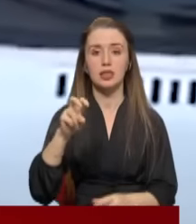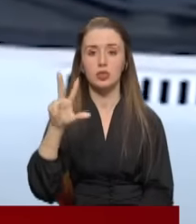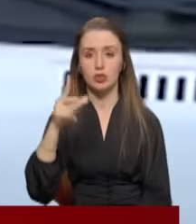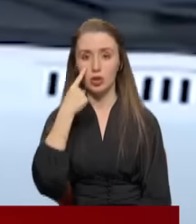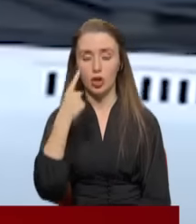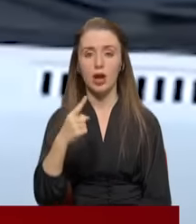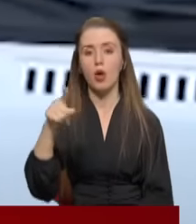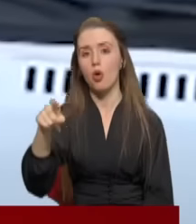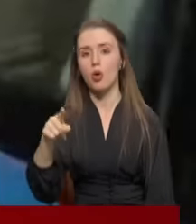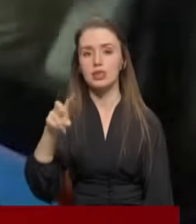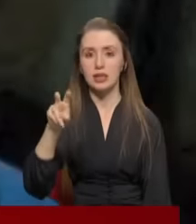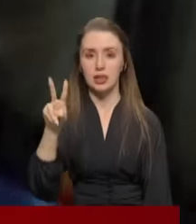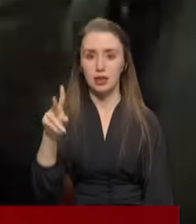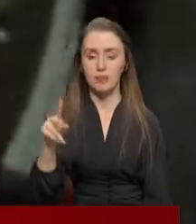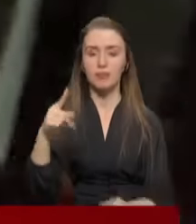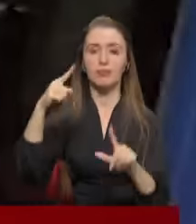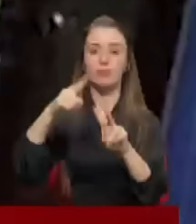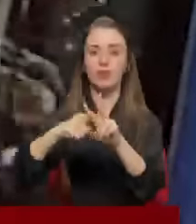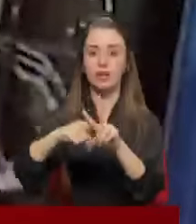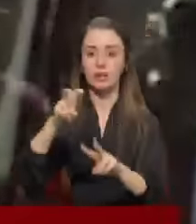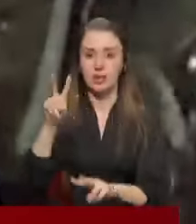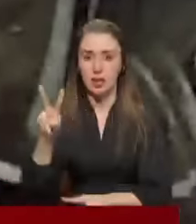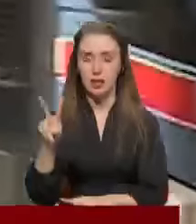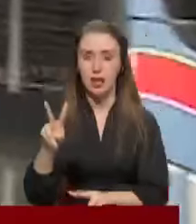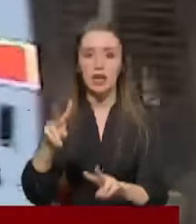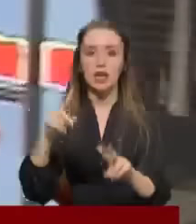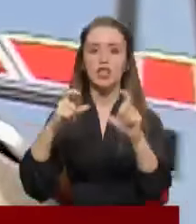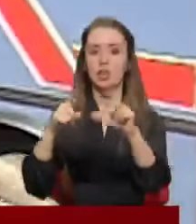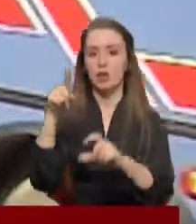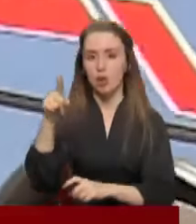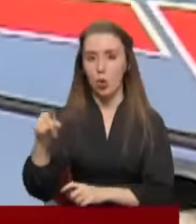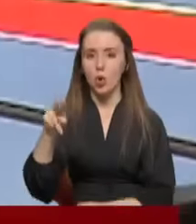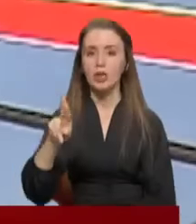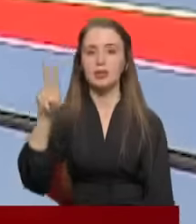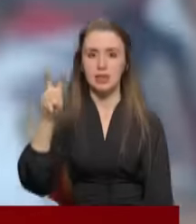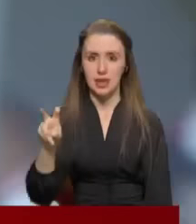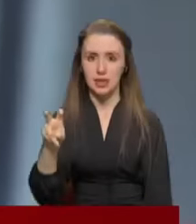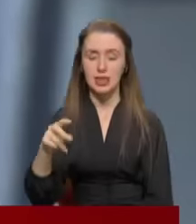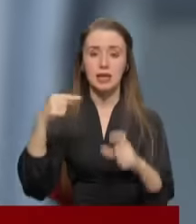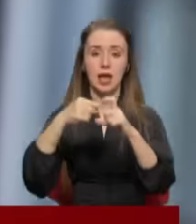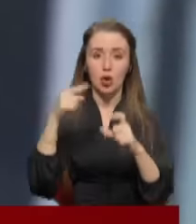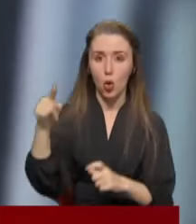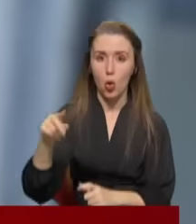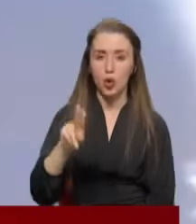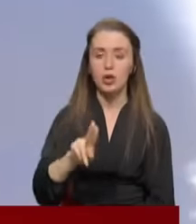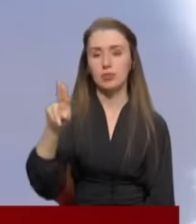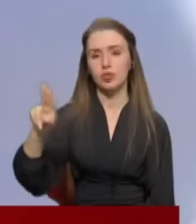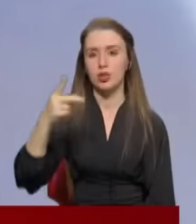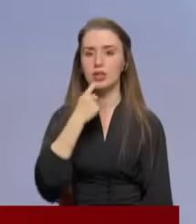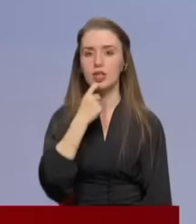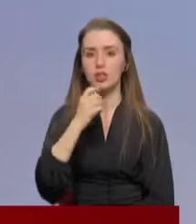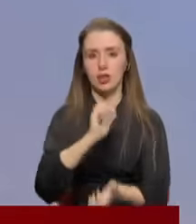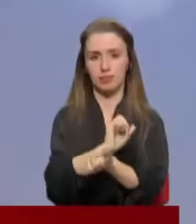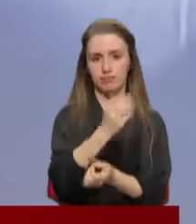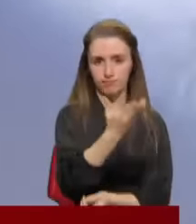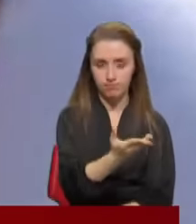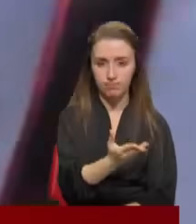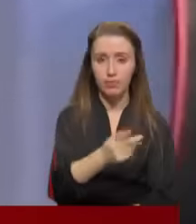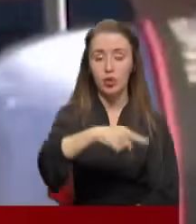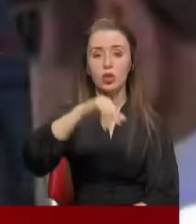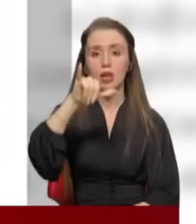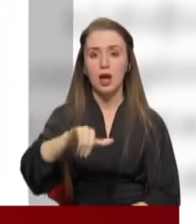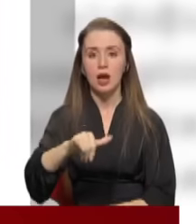Türkeli 82, Yıldırım Türkel 82, Cevat Temel Özkaynak 78, Erol Özkasnak 77 yaşında cezaevindeler.